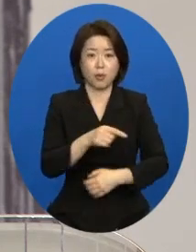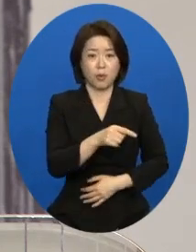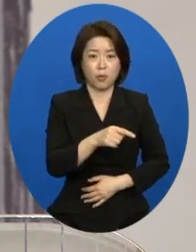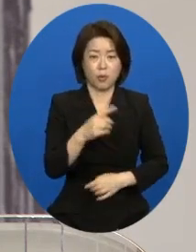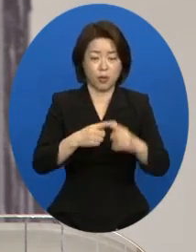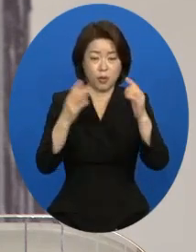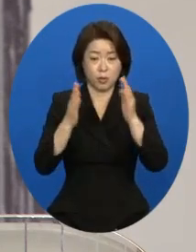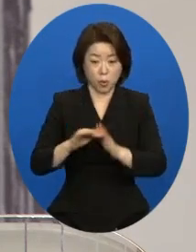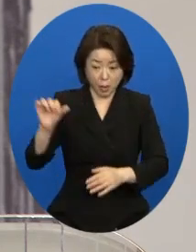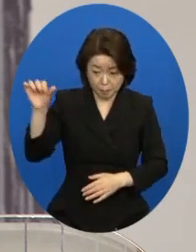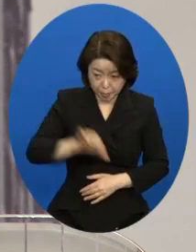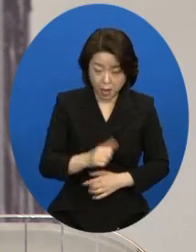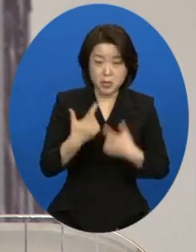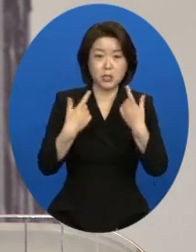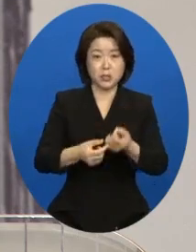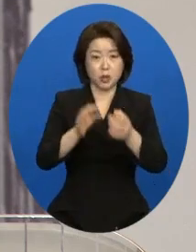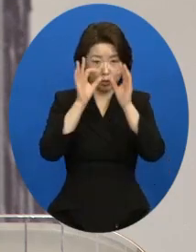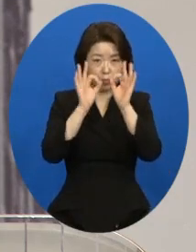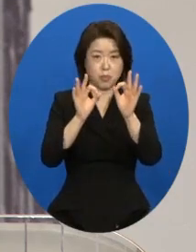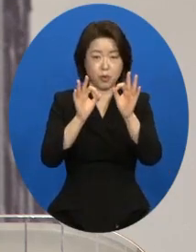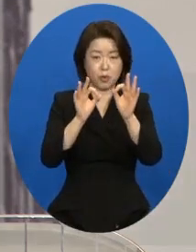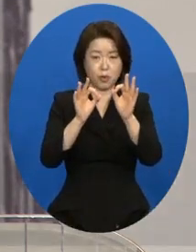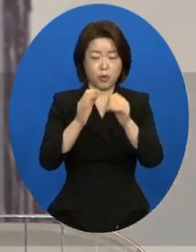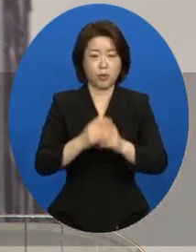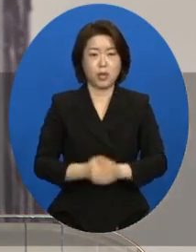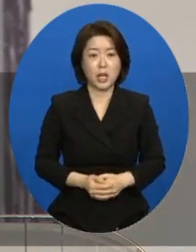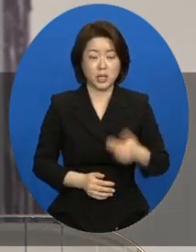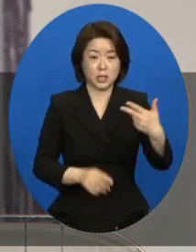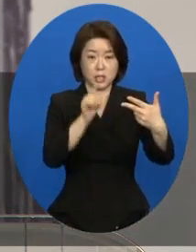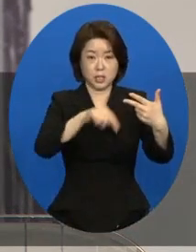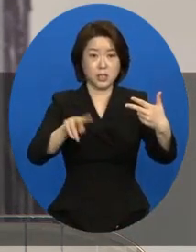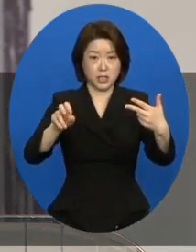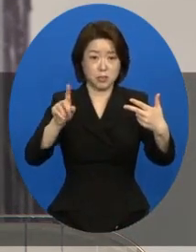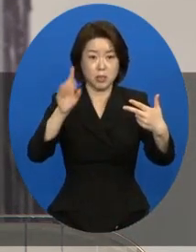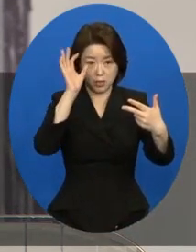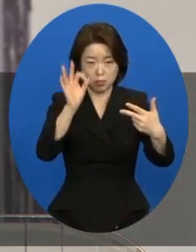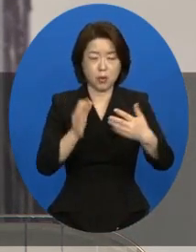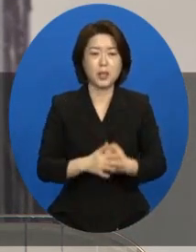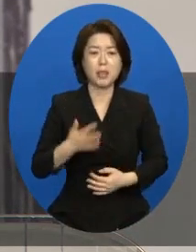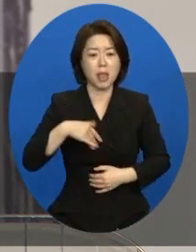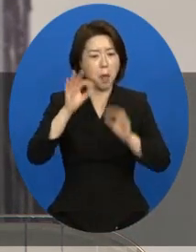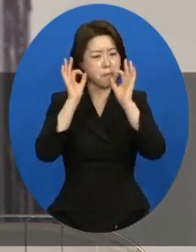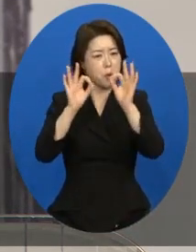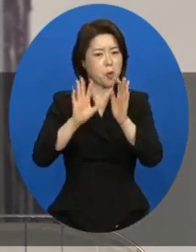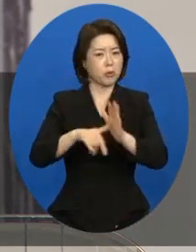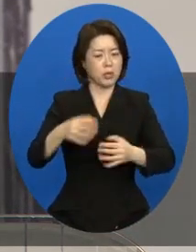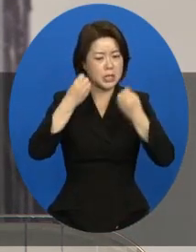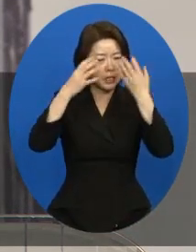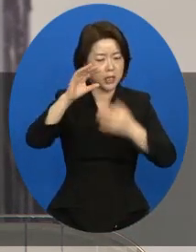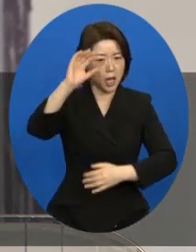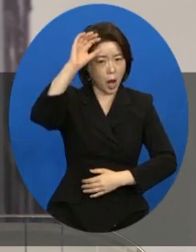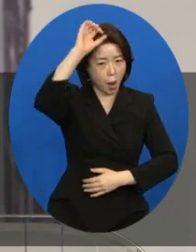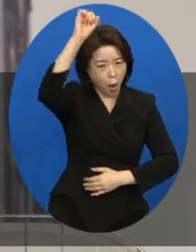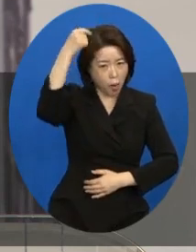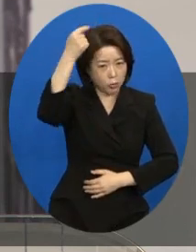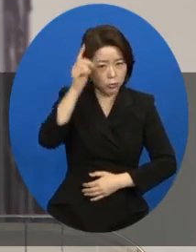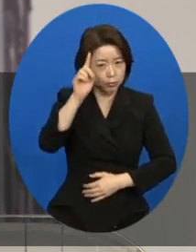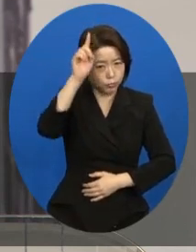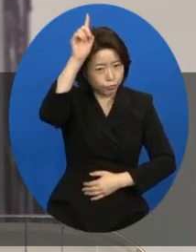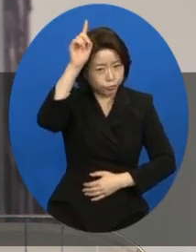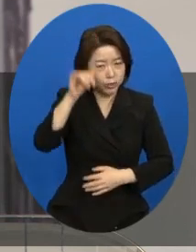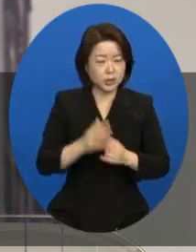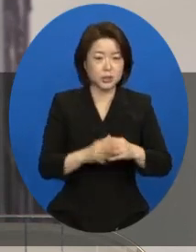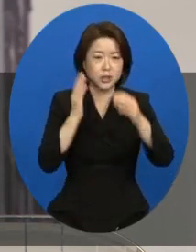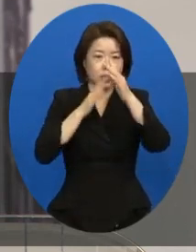교회가 패배하는 것처럼 보입니다. 그것이 21절이에요. 내가 보고 있을 때 새로 돋은 그 뿔이 성도들에 맞서서 전쟁을 일으키고